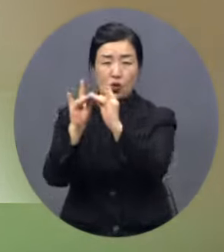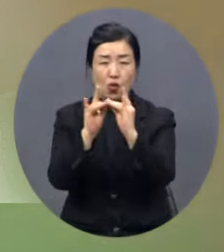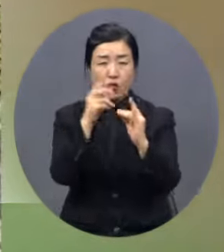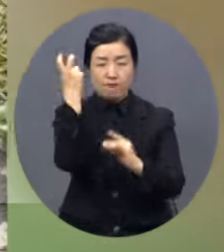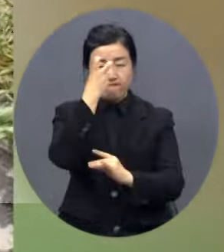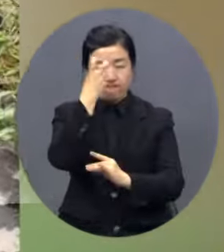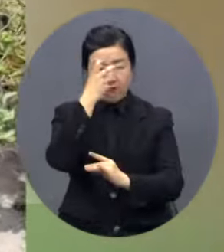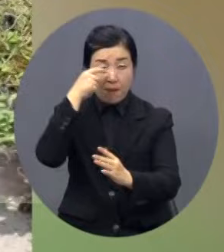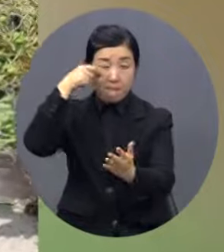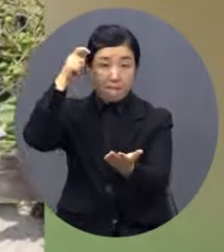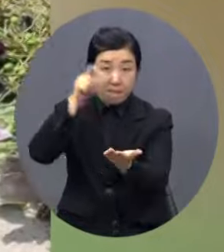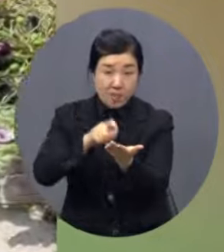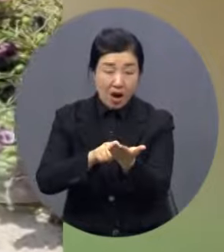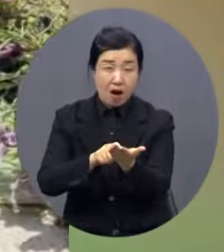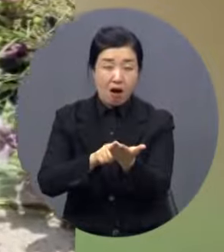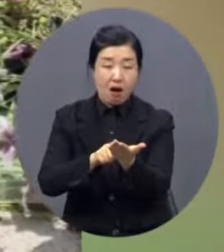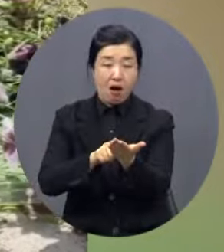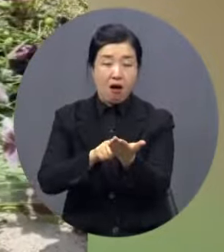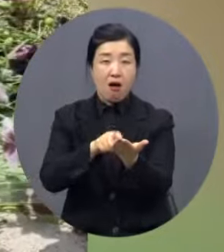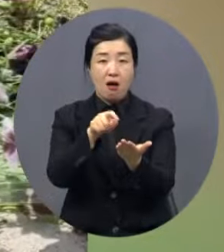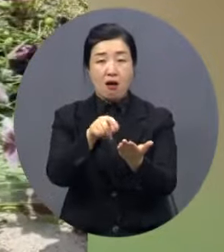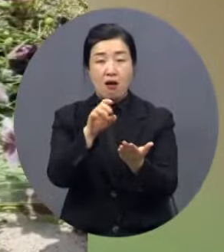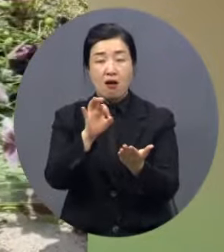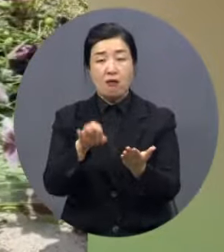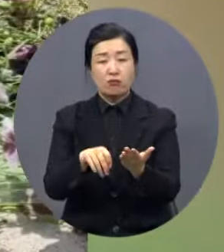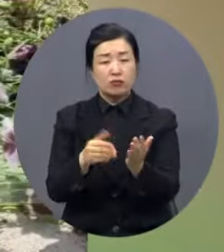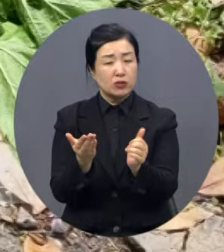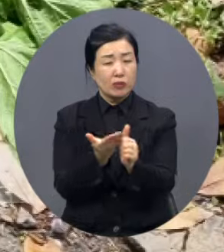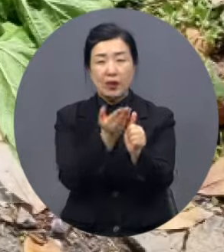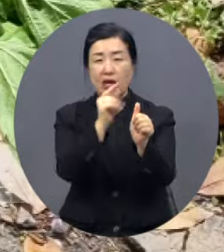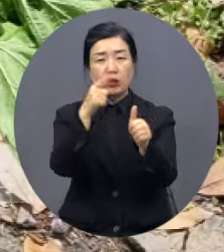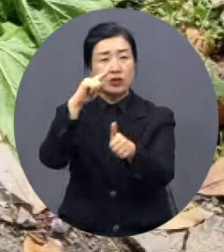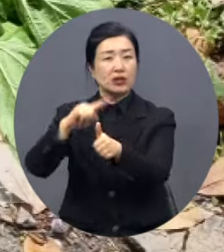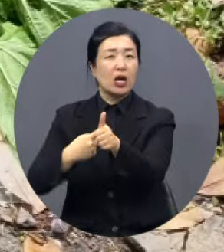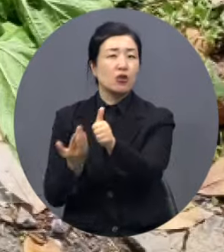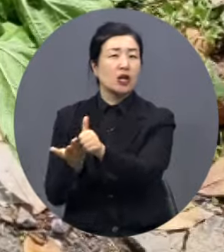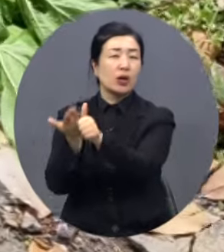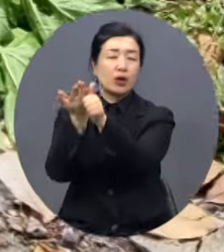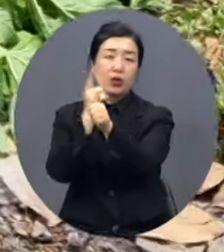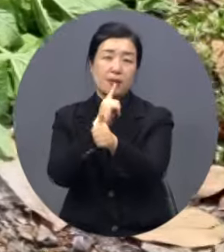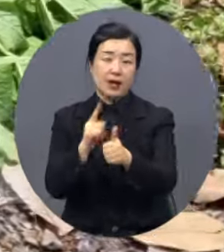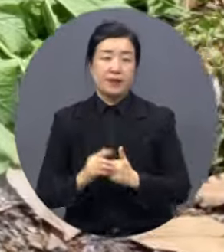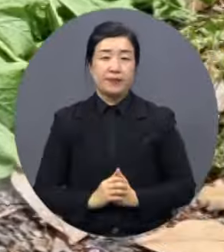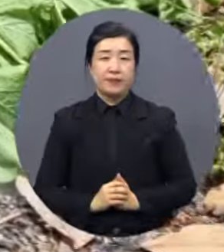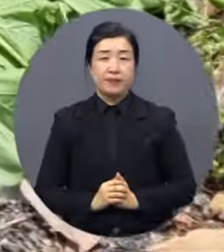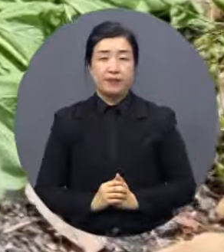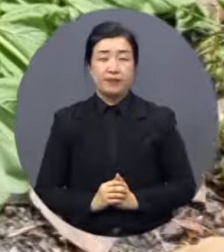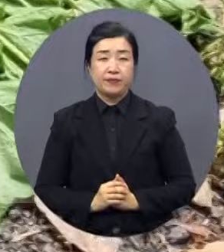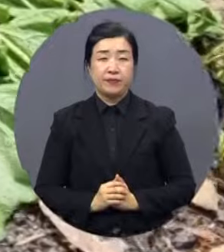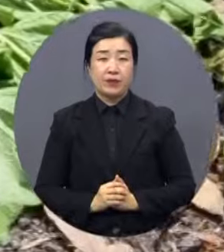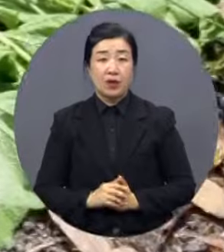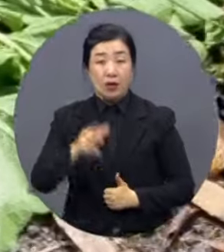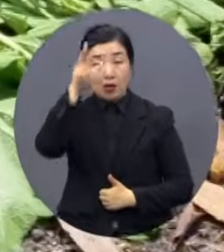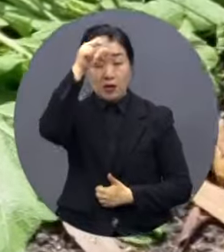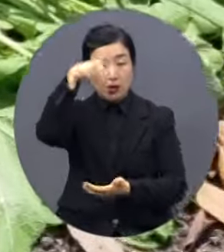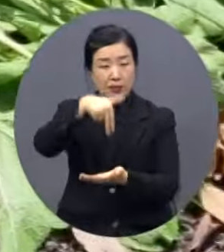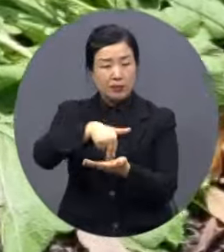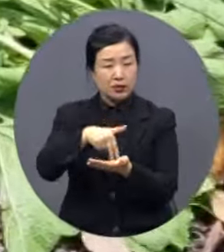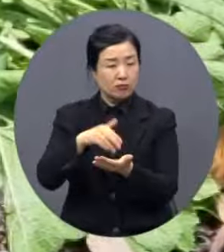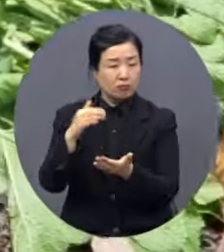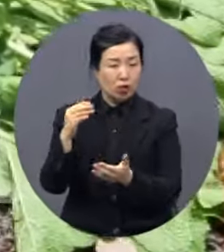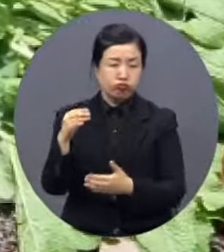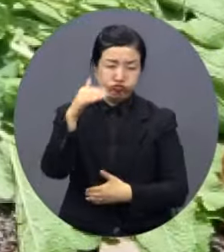단속으로 찾아냈고 발견된 양귀비는 재배가 아닌 자연에서 자한 것이라고 밝혔습니다 경찰은